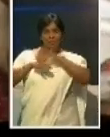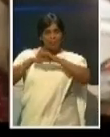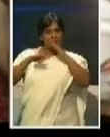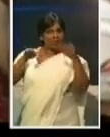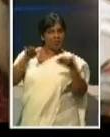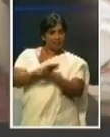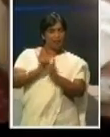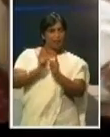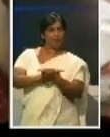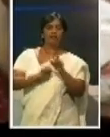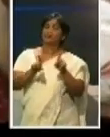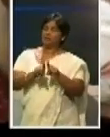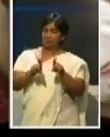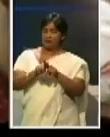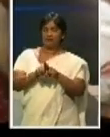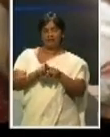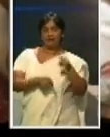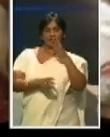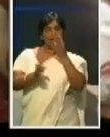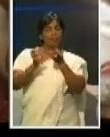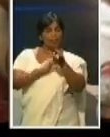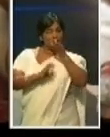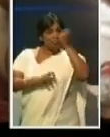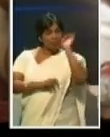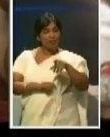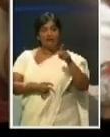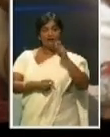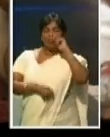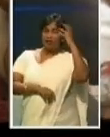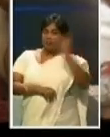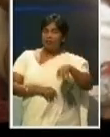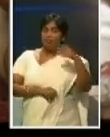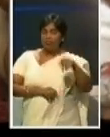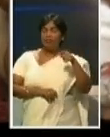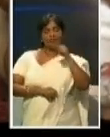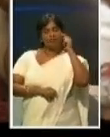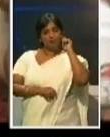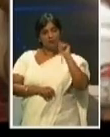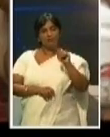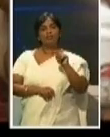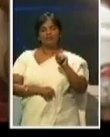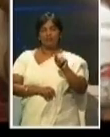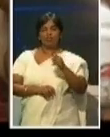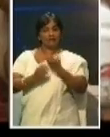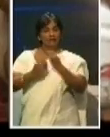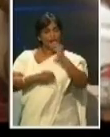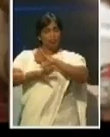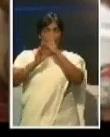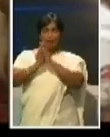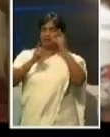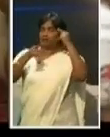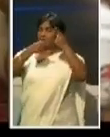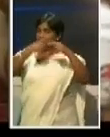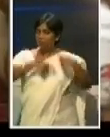හංගන්න උත්සාහ කරලා තියෙනවා. මේ බෝම්බ ගැහීම සහ මේ මිනිසුන් ඝාතනය කිරීමට සිදු දුන්න හැම